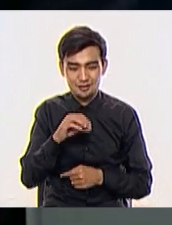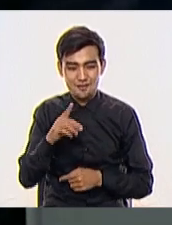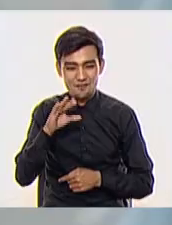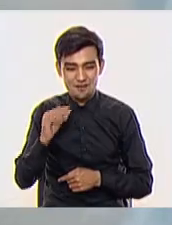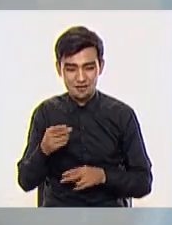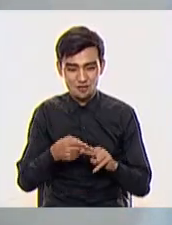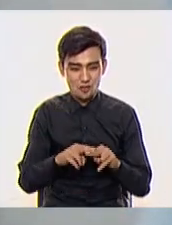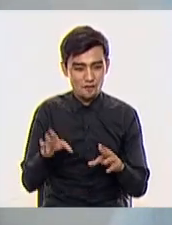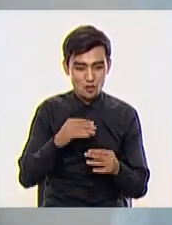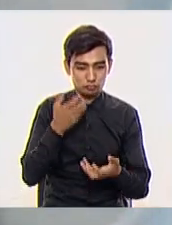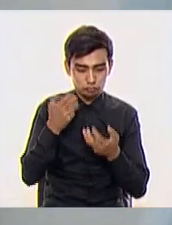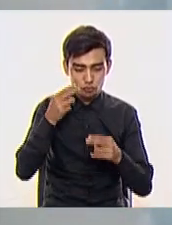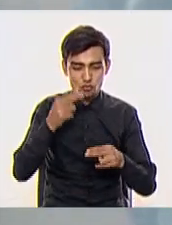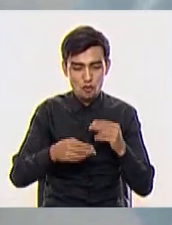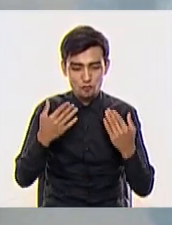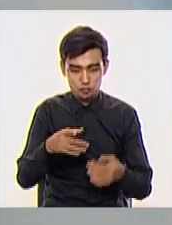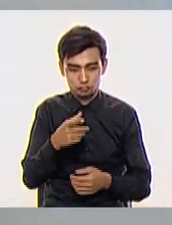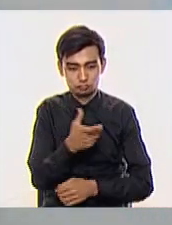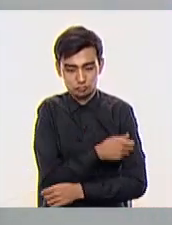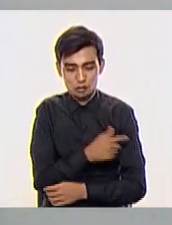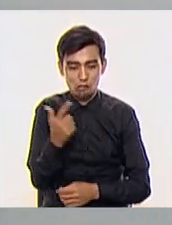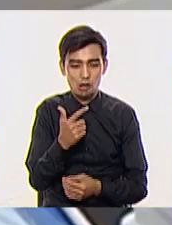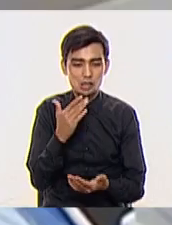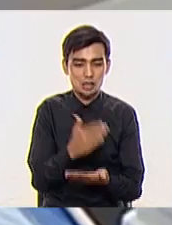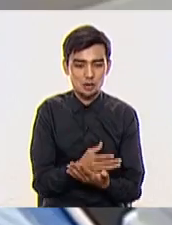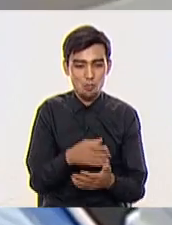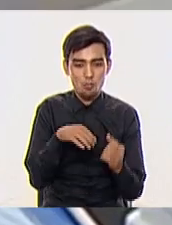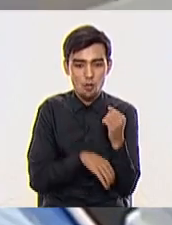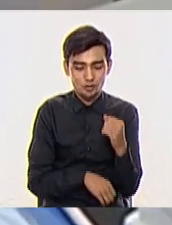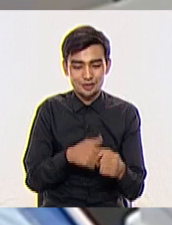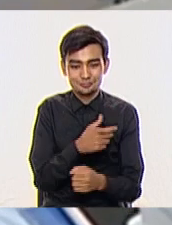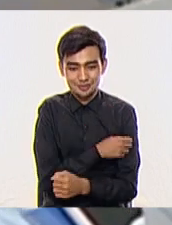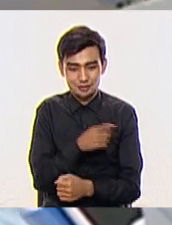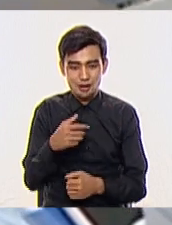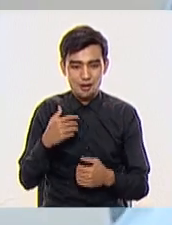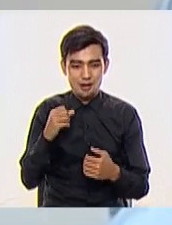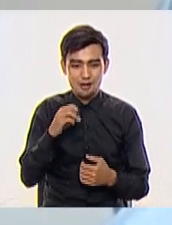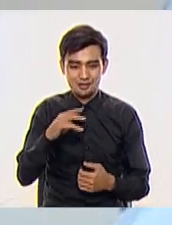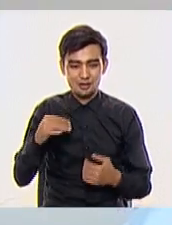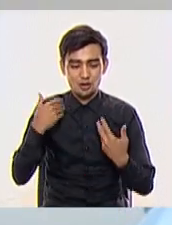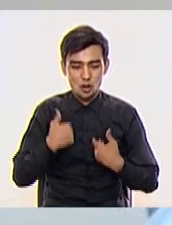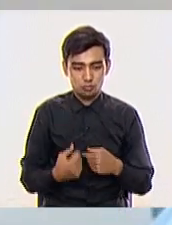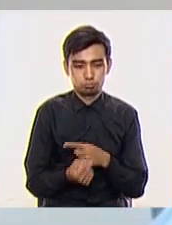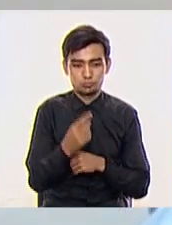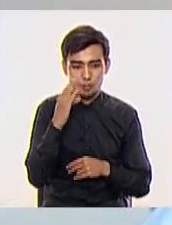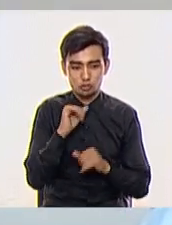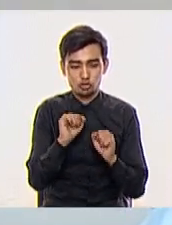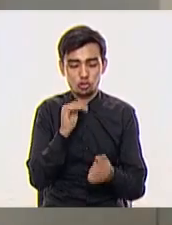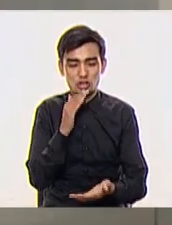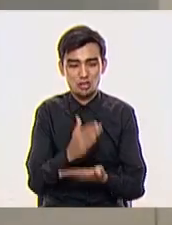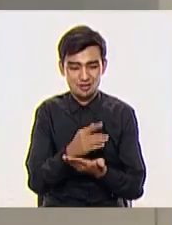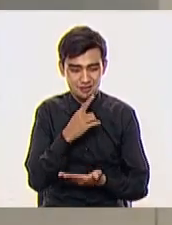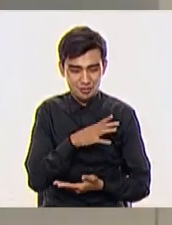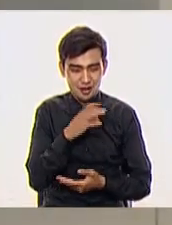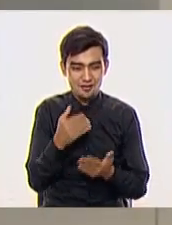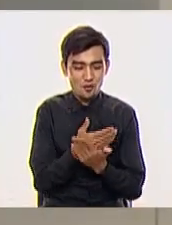прошел все стадии испытаний и могут дать гарантию, что после прививки формируются антитела, а значит, действует защита.